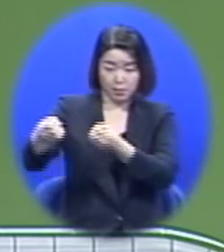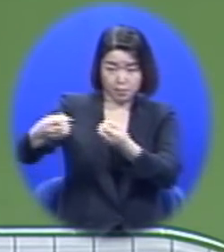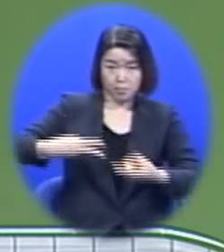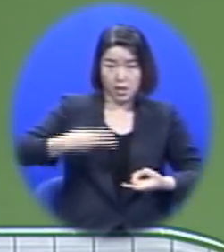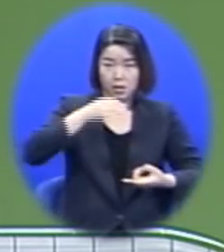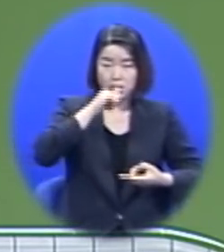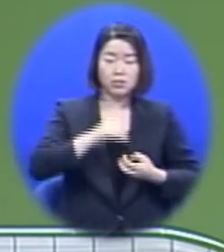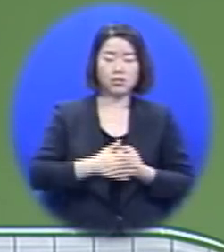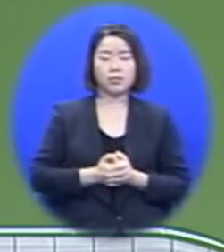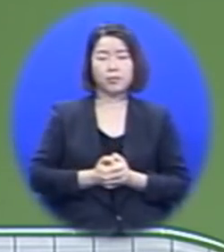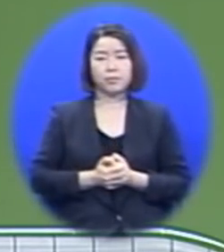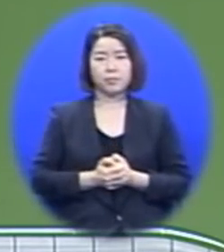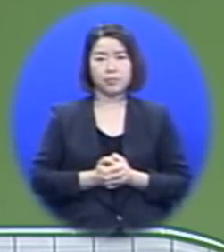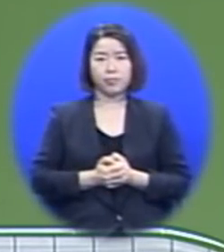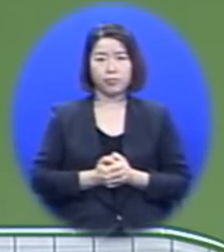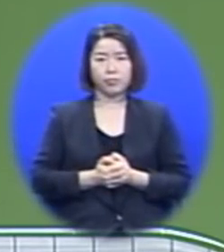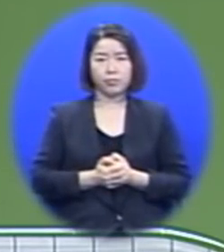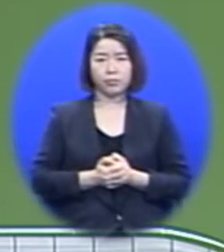왔습니다.